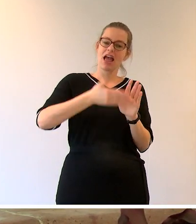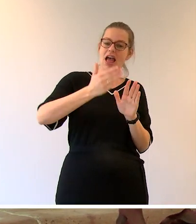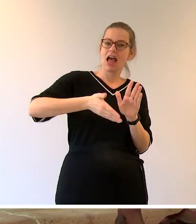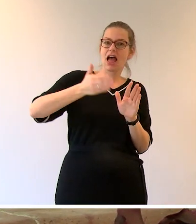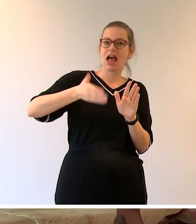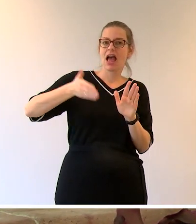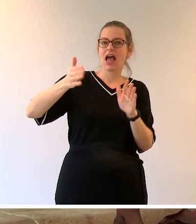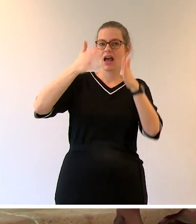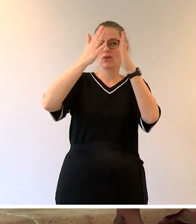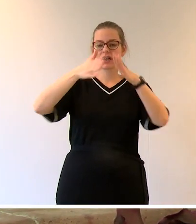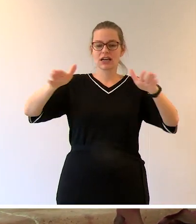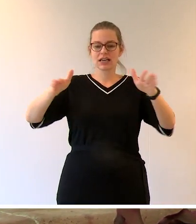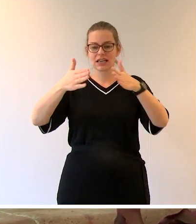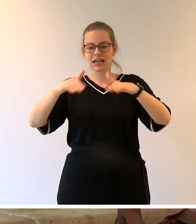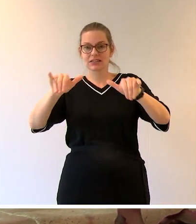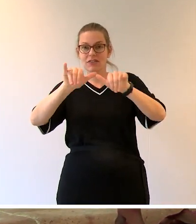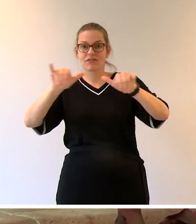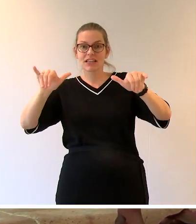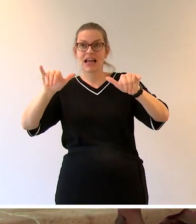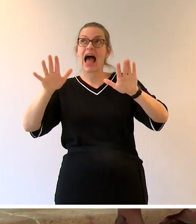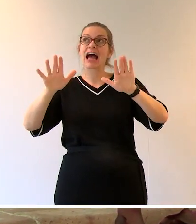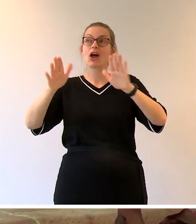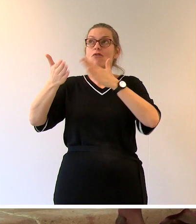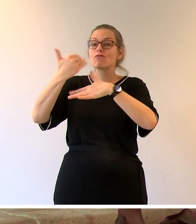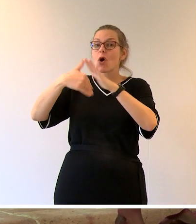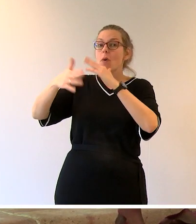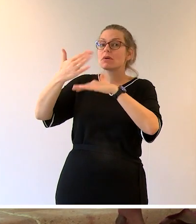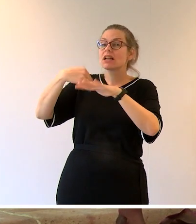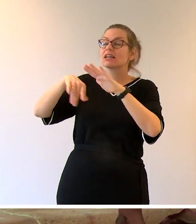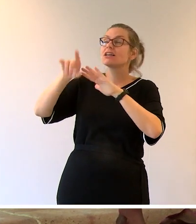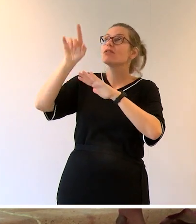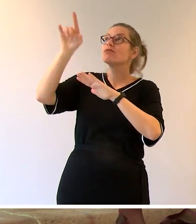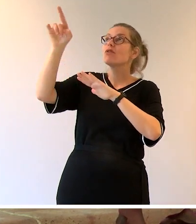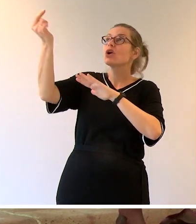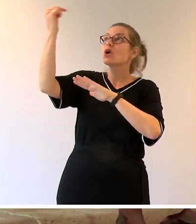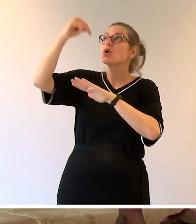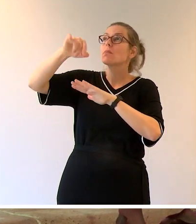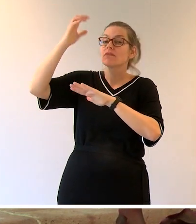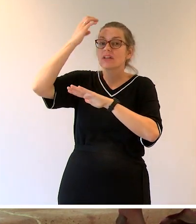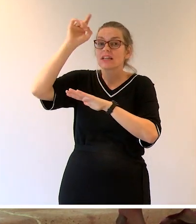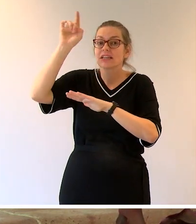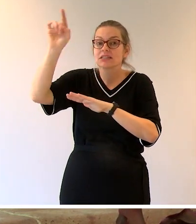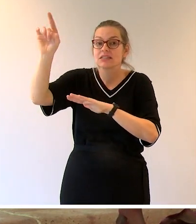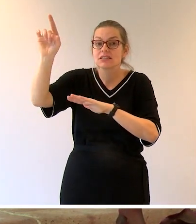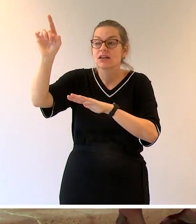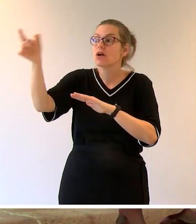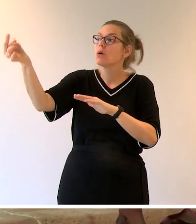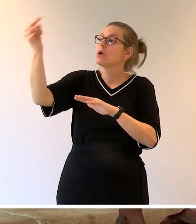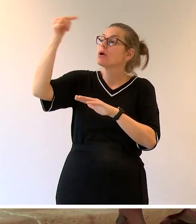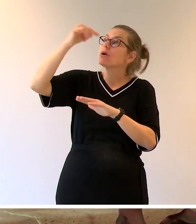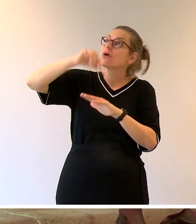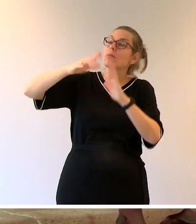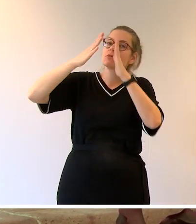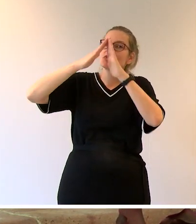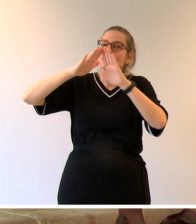is als het ware een voorbode op de komst van Christus. Op de komst van de vrede